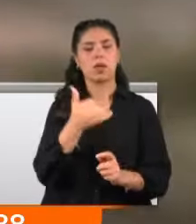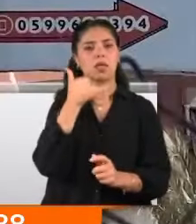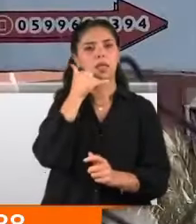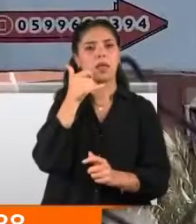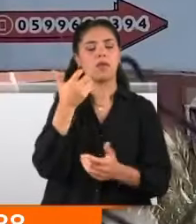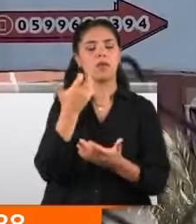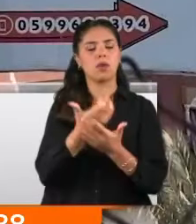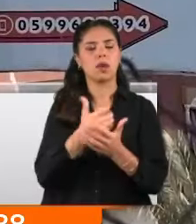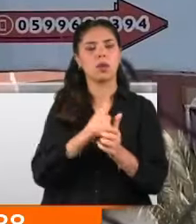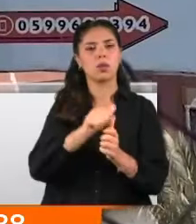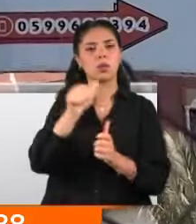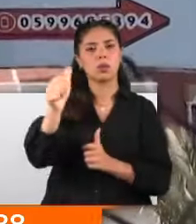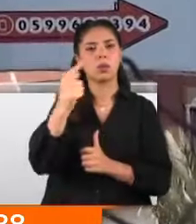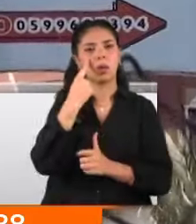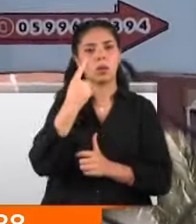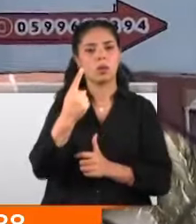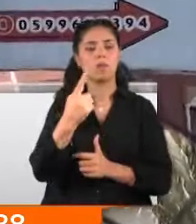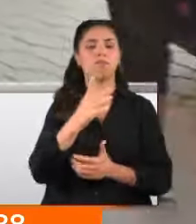yansıdı.